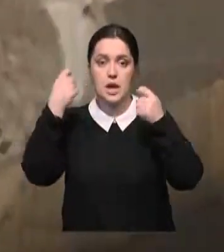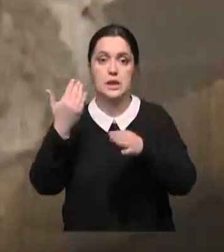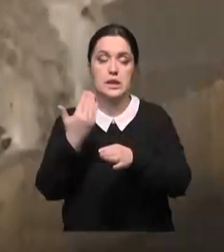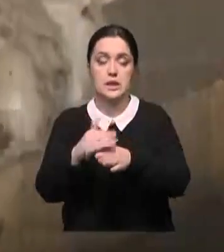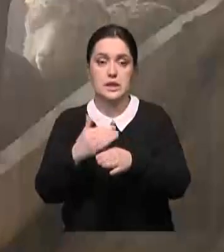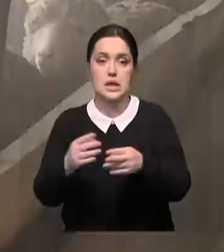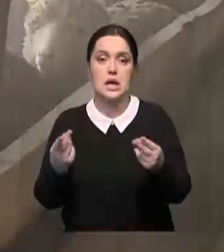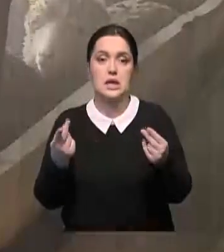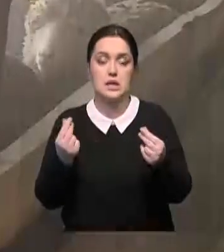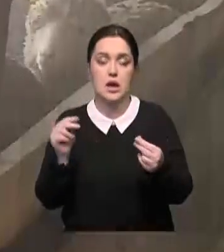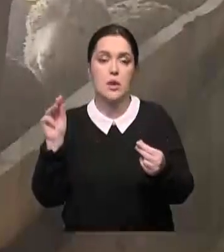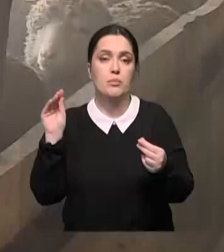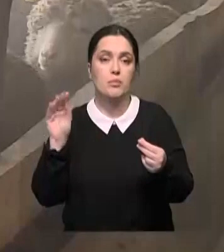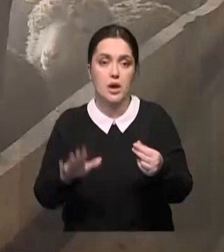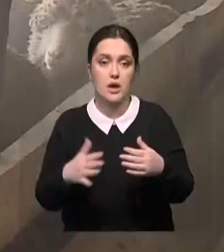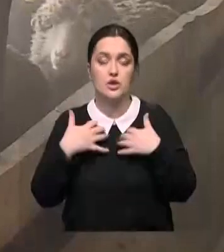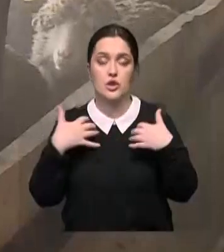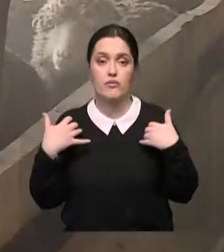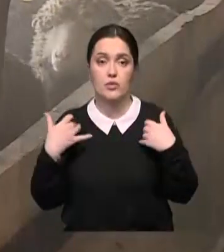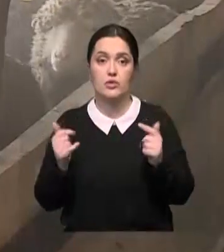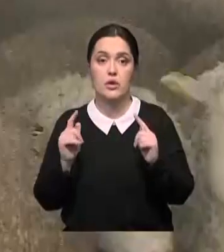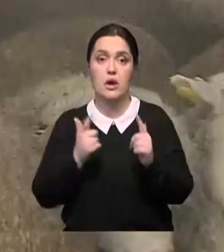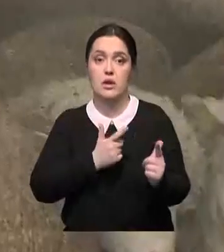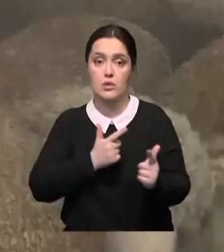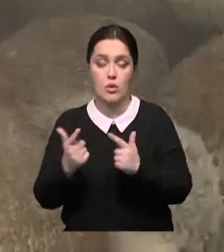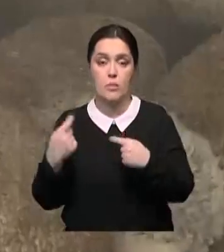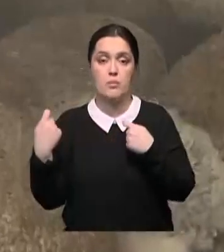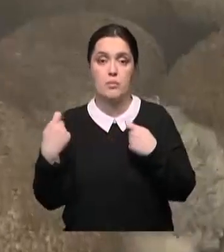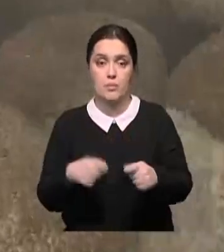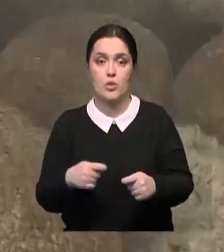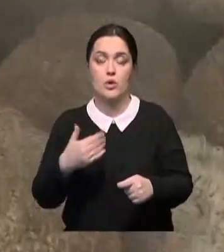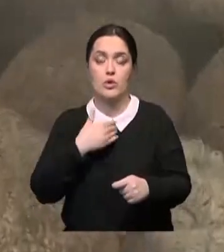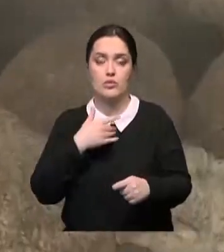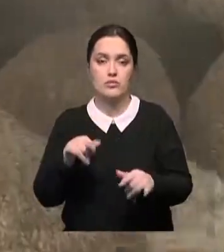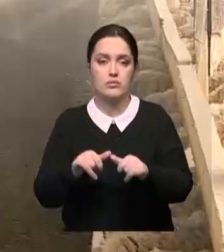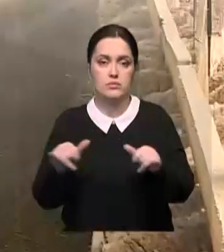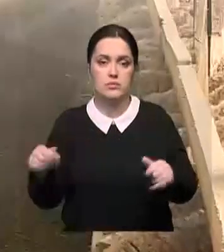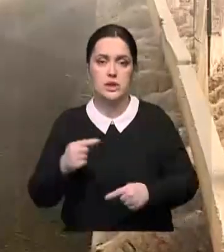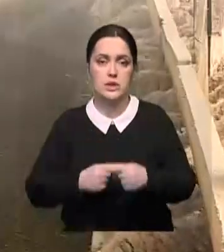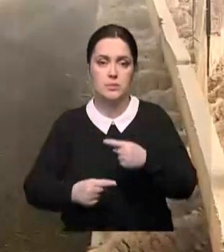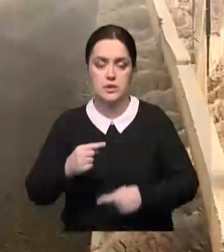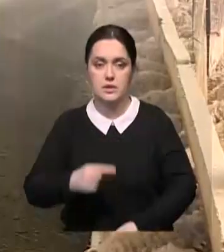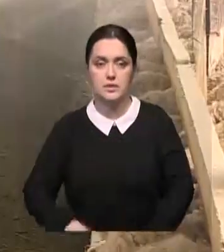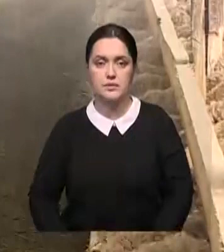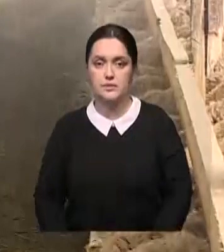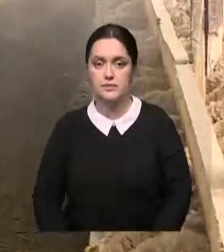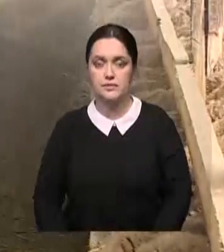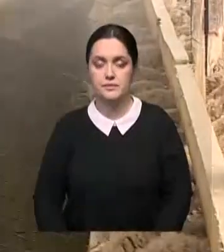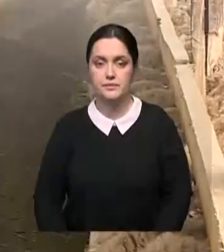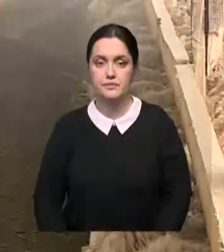средства приобрела больше 100 голов. И сейчас животные готовы к продаже. Теперь супруги решили расширять свой бизнес.